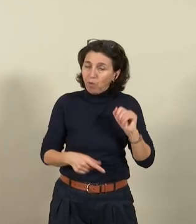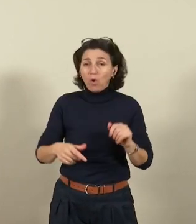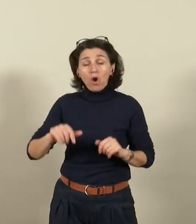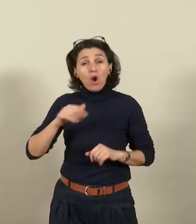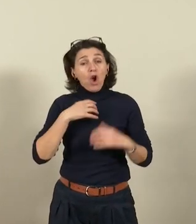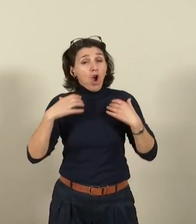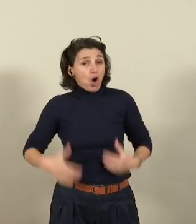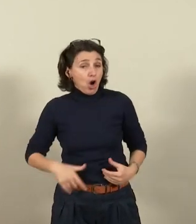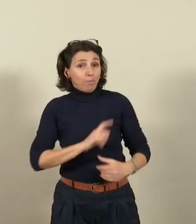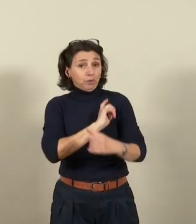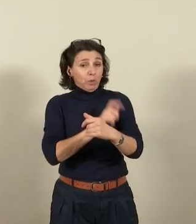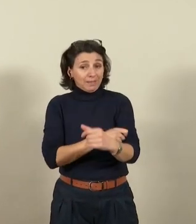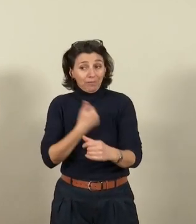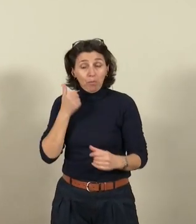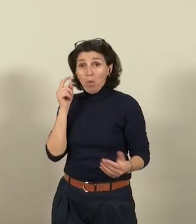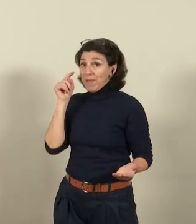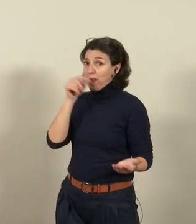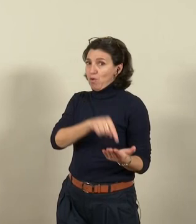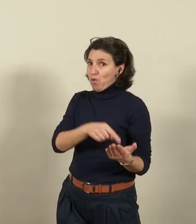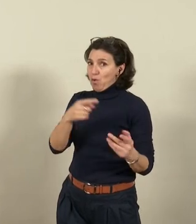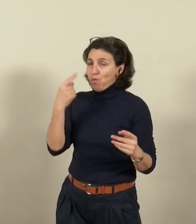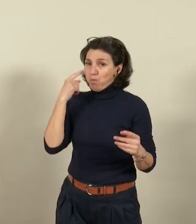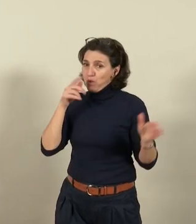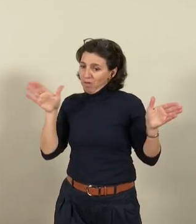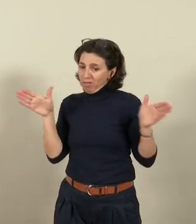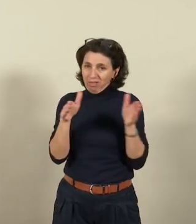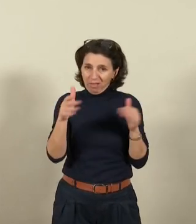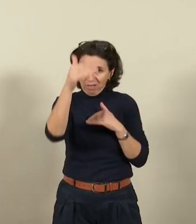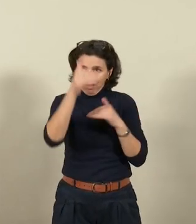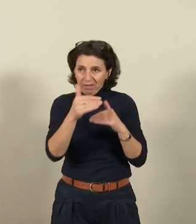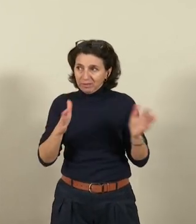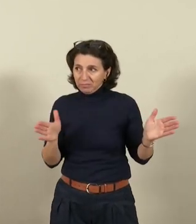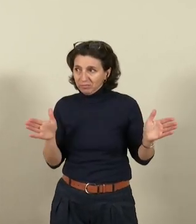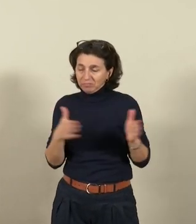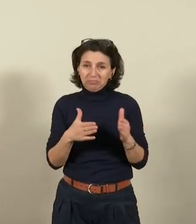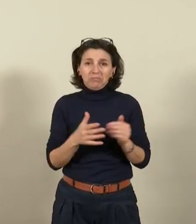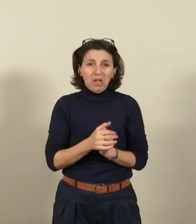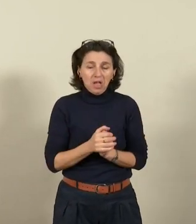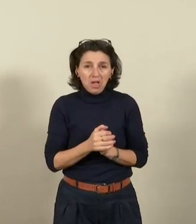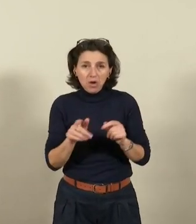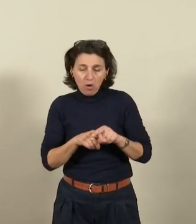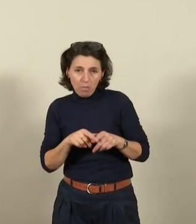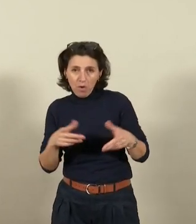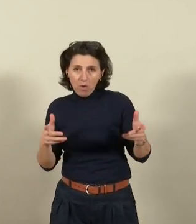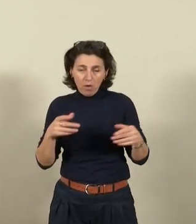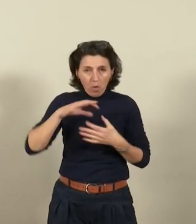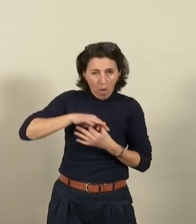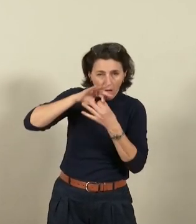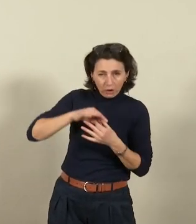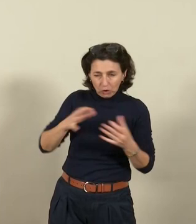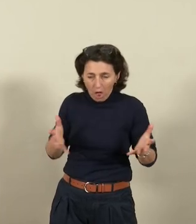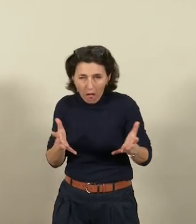de radicalisation dans le pays donc je ne suis pas en train de dire que c'est le cas à Grenoble je dis juste qu'il faut se prémunir de ce genre de